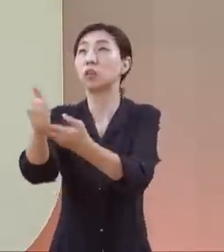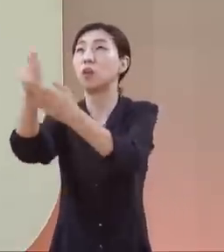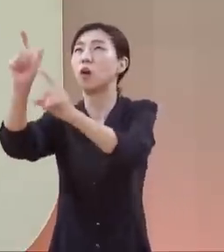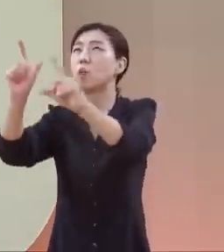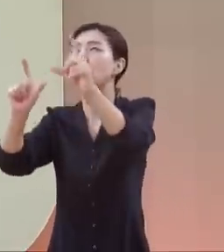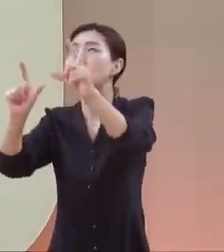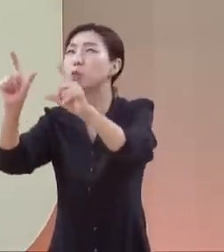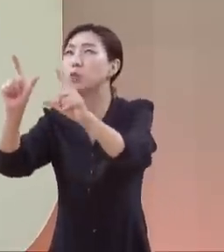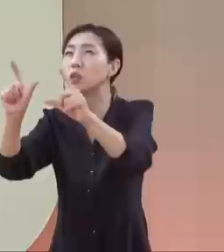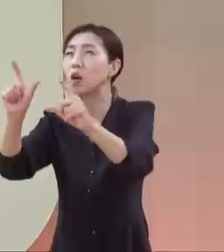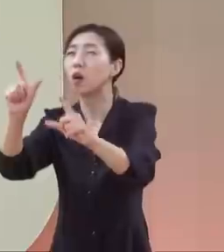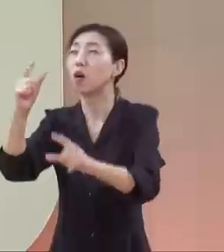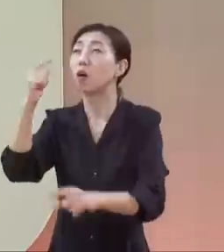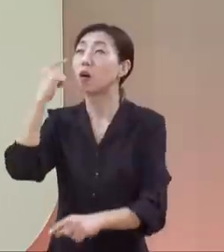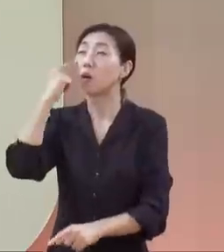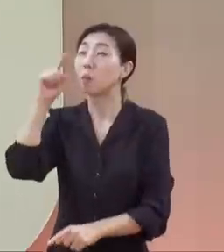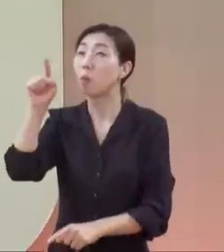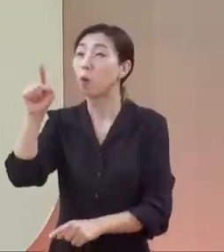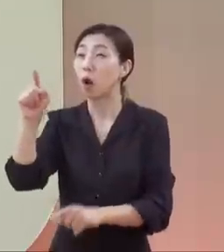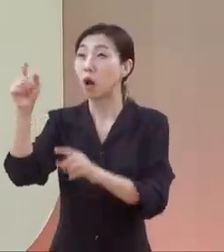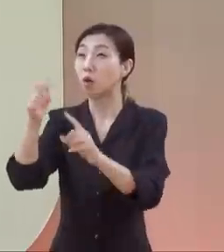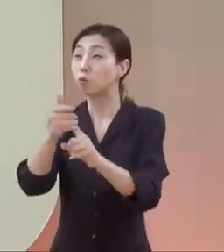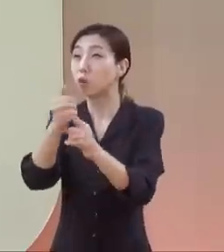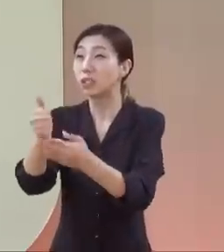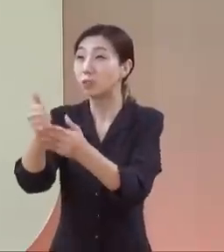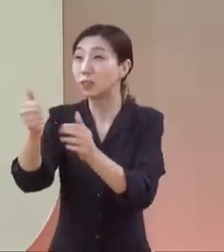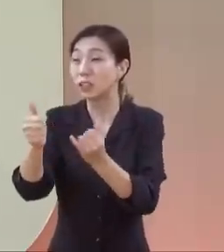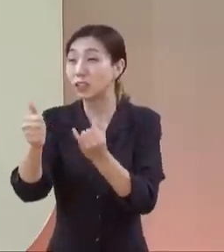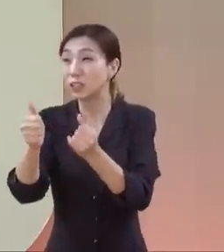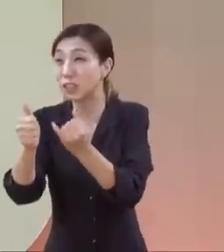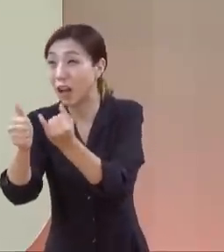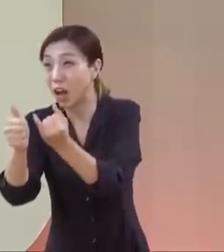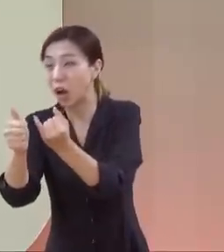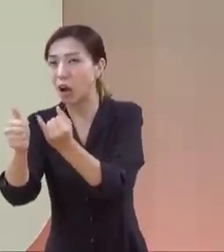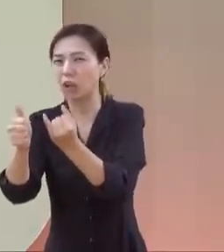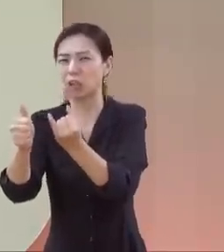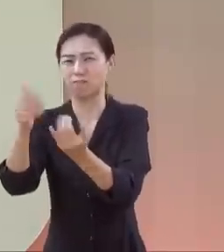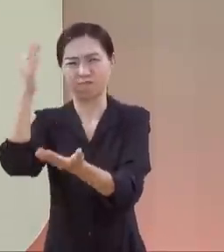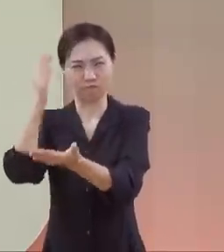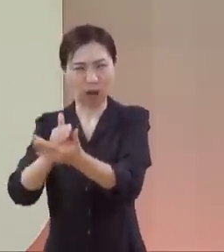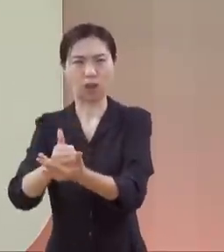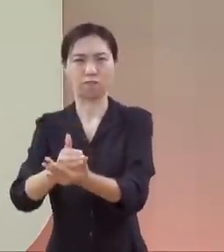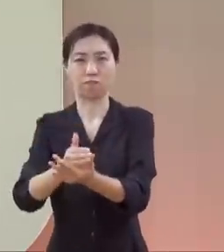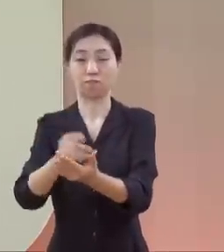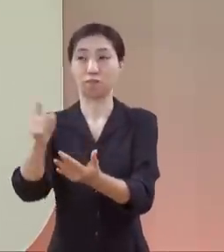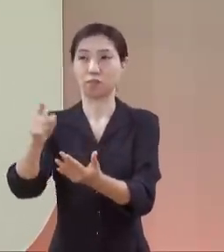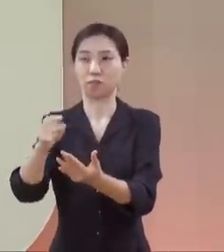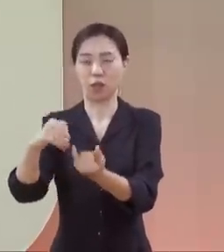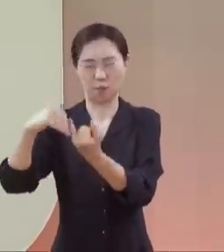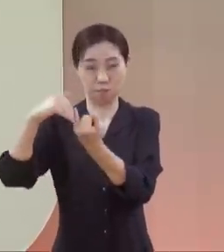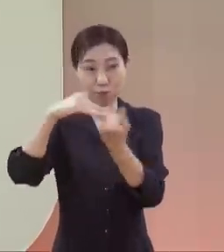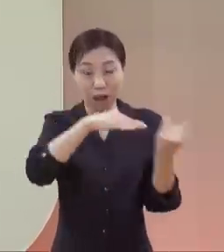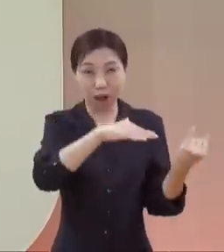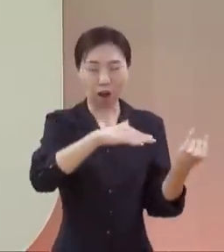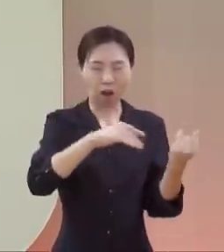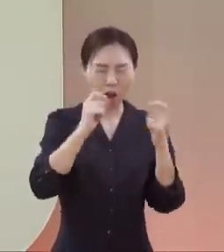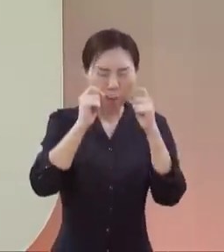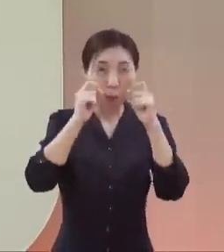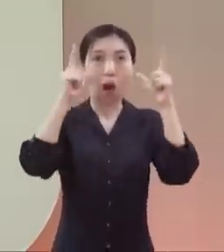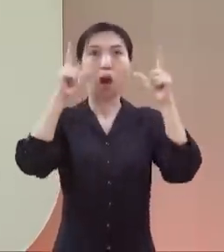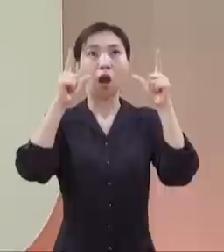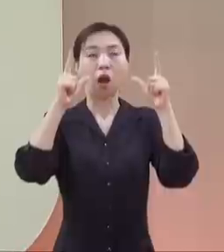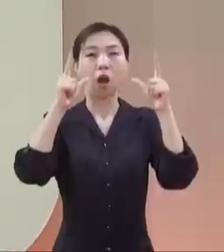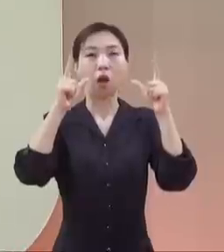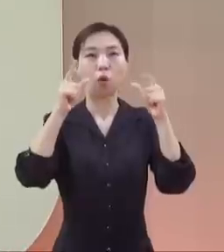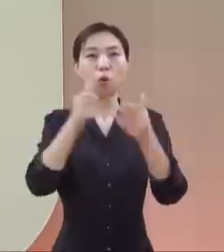부처님의 뒷모습을 따라가려고 했더니 부처님께서 어서 가거라라는 그 큰 소리에 눈을